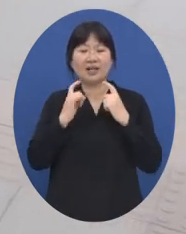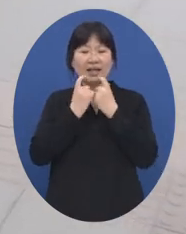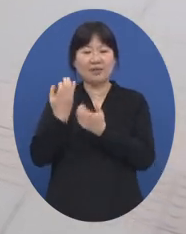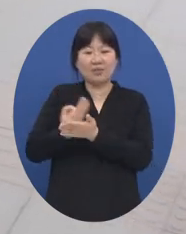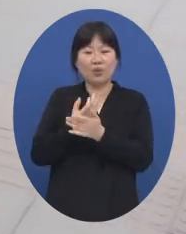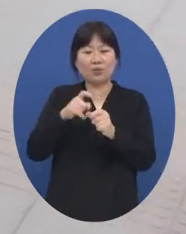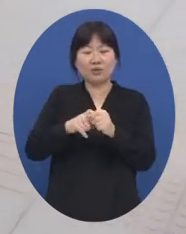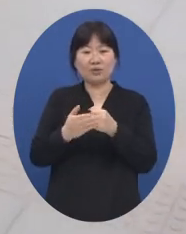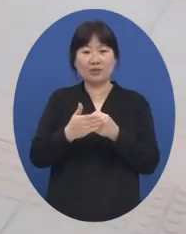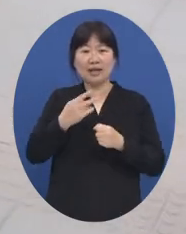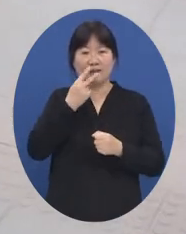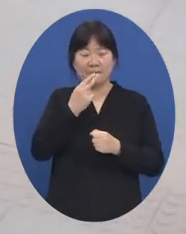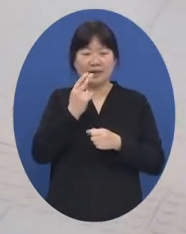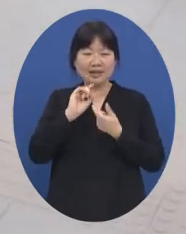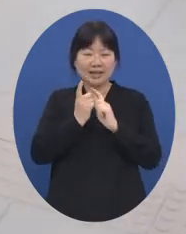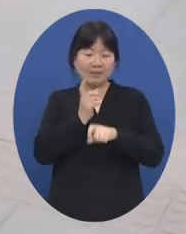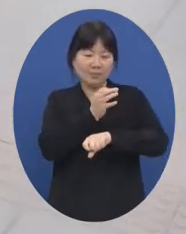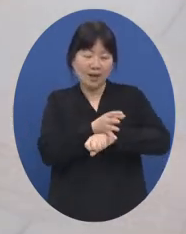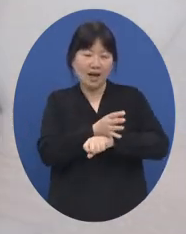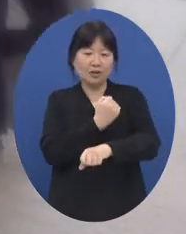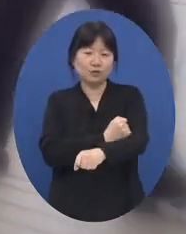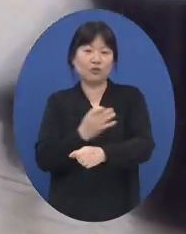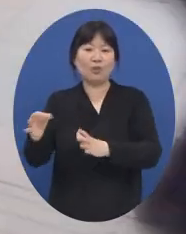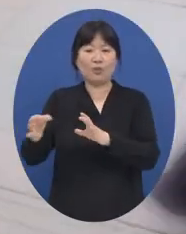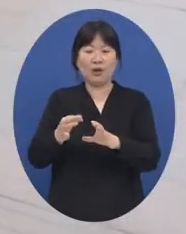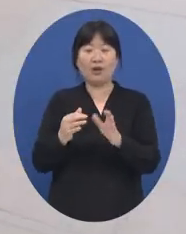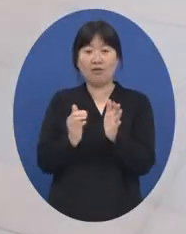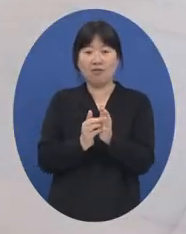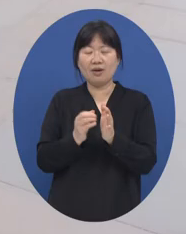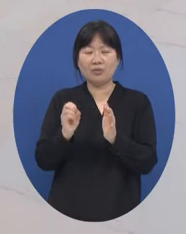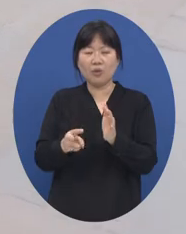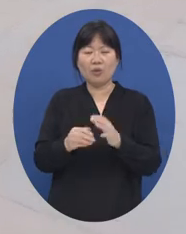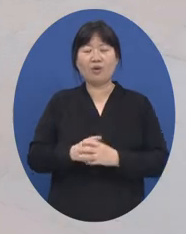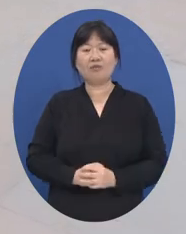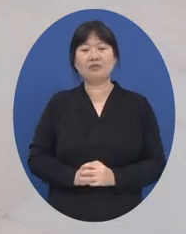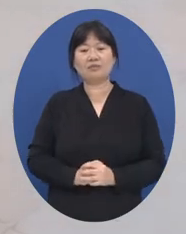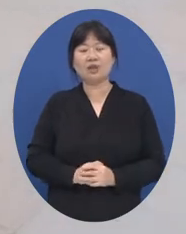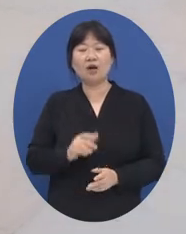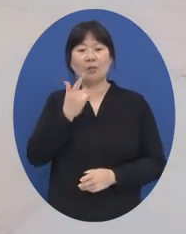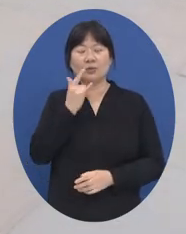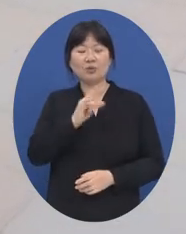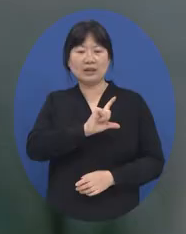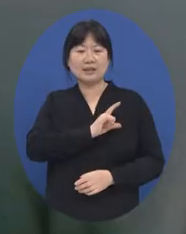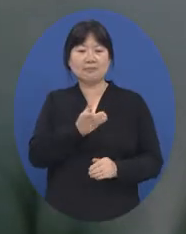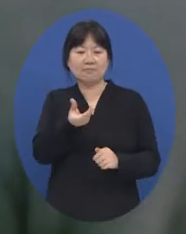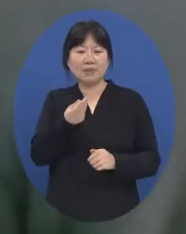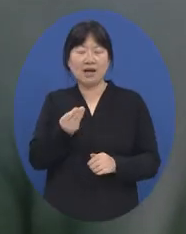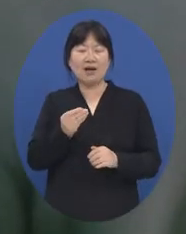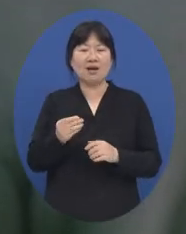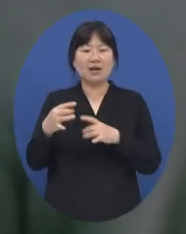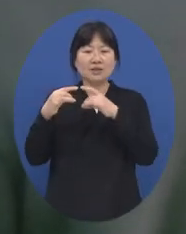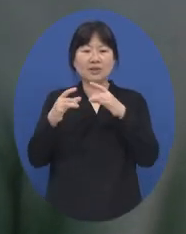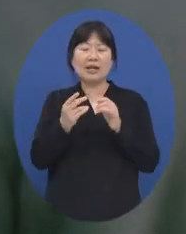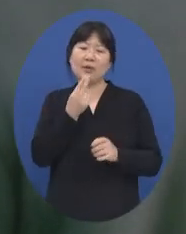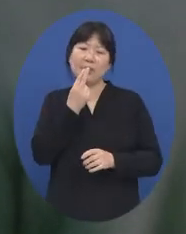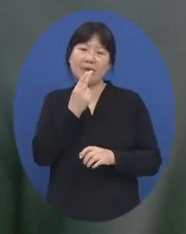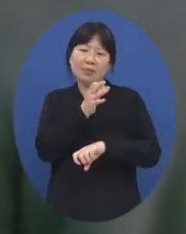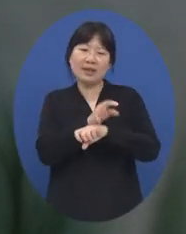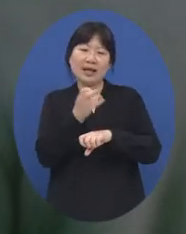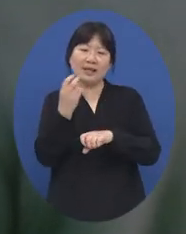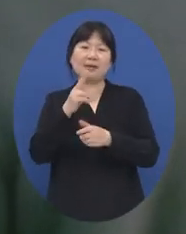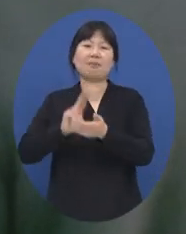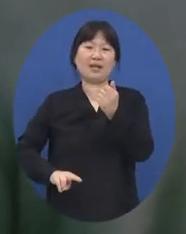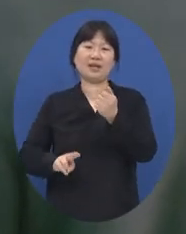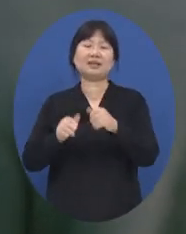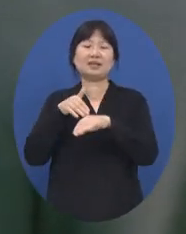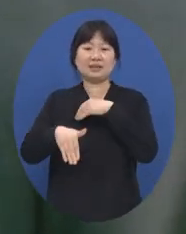용돈 마련 목적으로 담배를 대리구매 해 수수료를 챙기거나 부모 동의 를 도용해 전자담배를 구입해 다시 판매 하기도